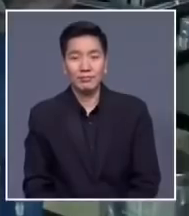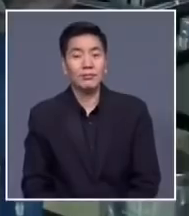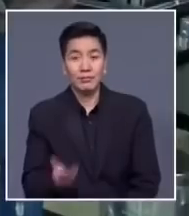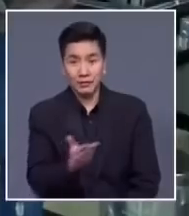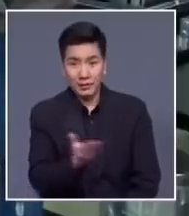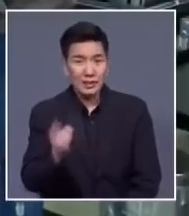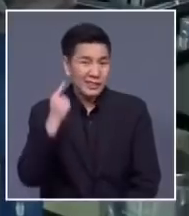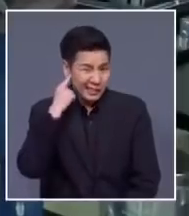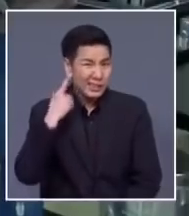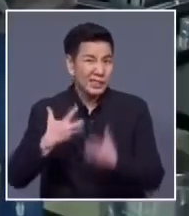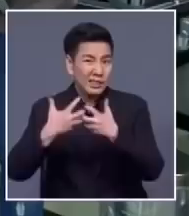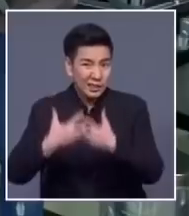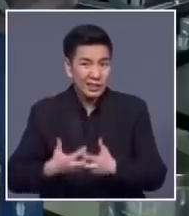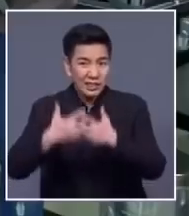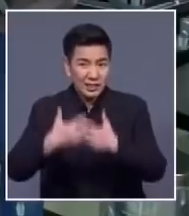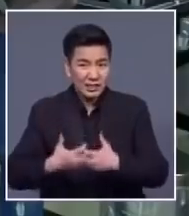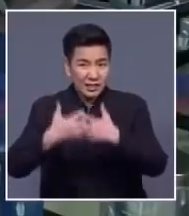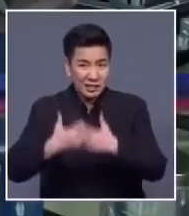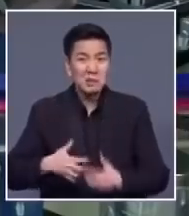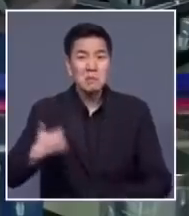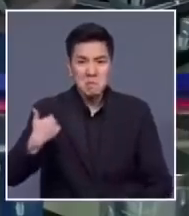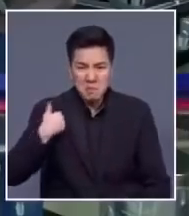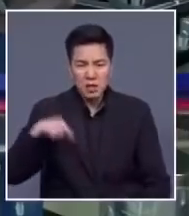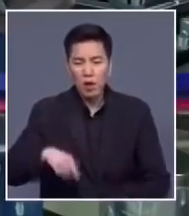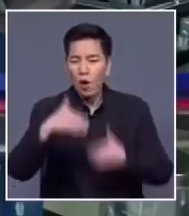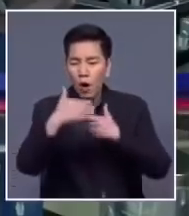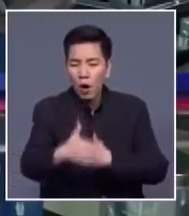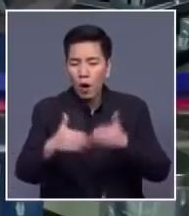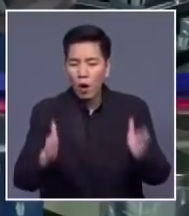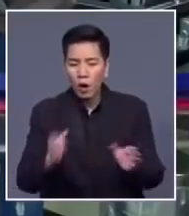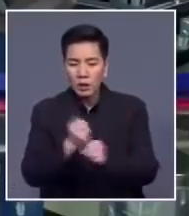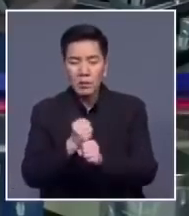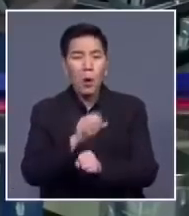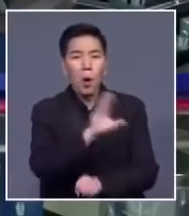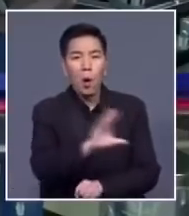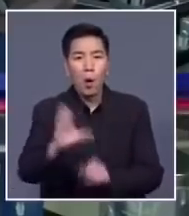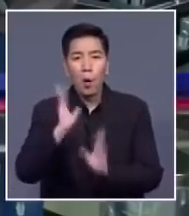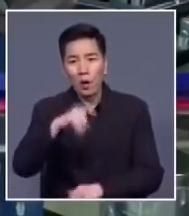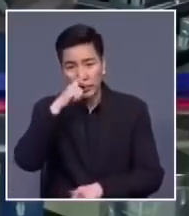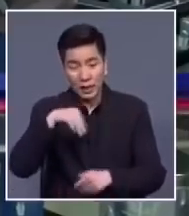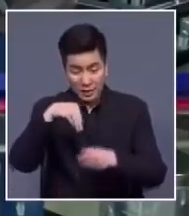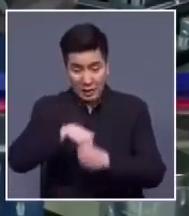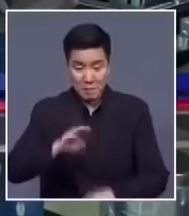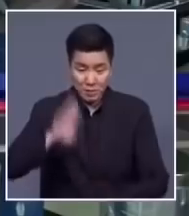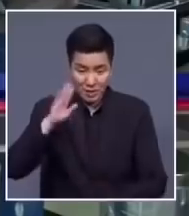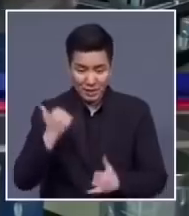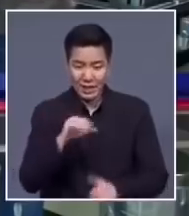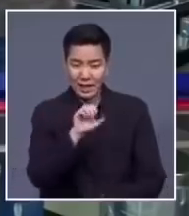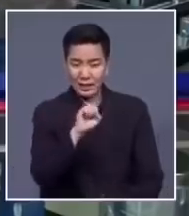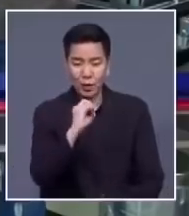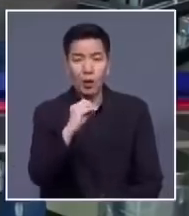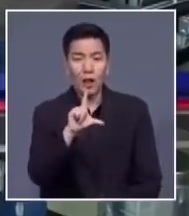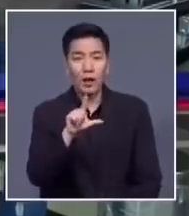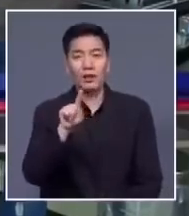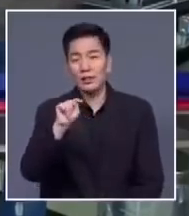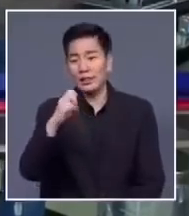ครับเสียงเครื่องจักรกำลังเดินเครื่องอย่างเต็มกำลังเลยนะครับนี่คือห้องทำงานของพี่น้องแรงงานไทยที่บริษัทโซเทคแห่งนี้ครับสวัสดีครับทุกท่านครับ